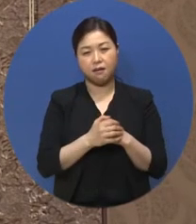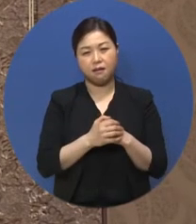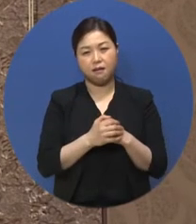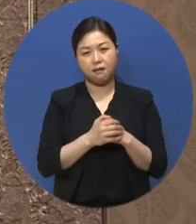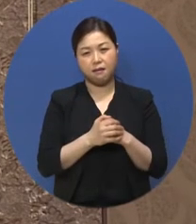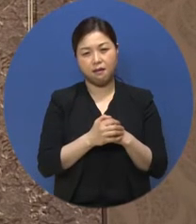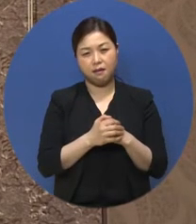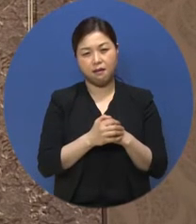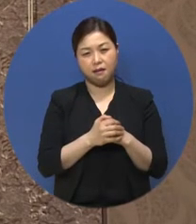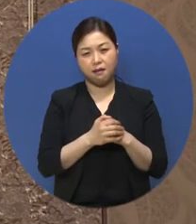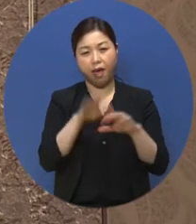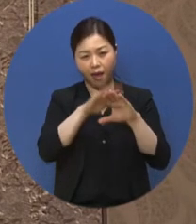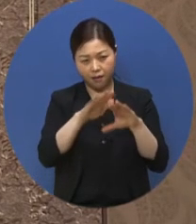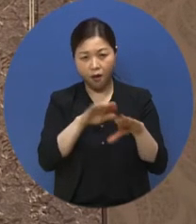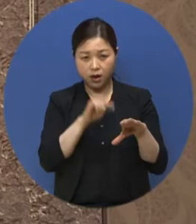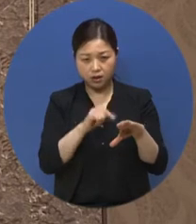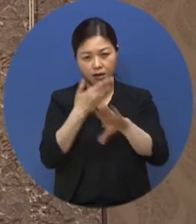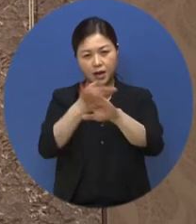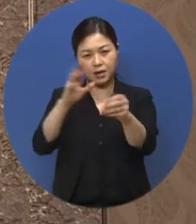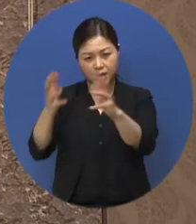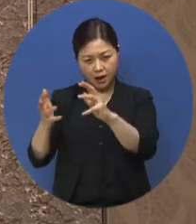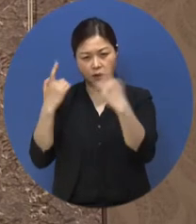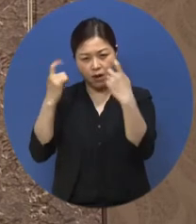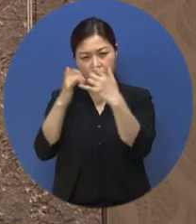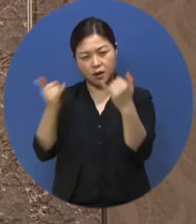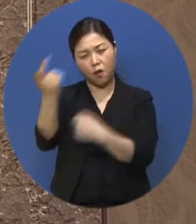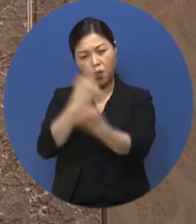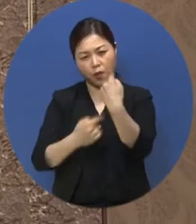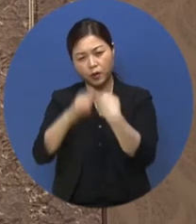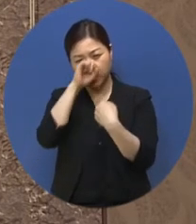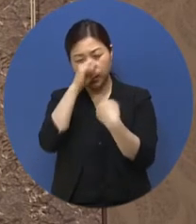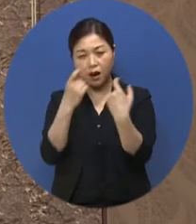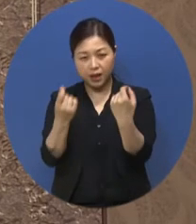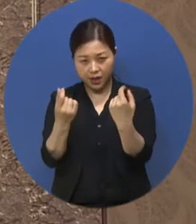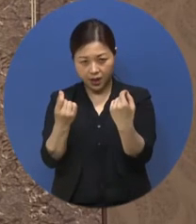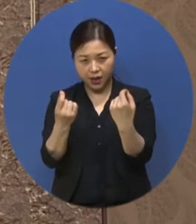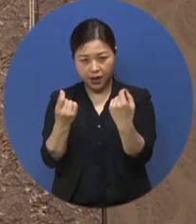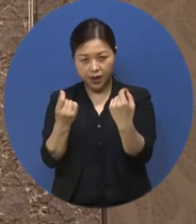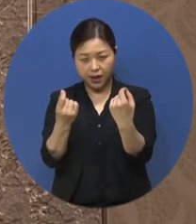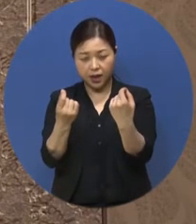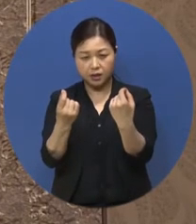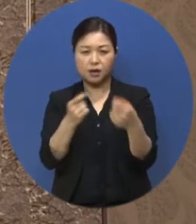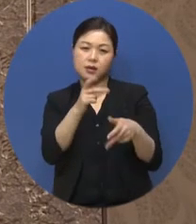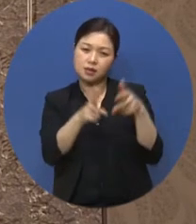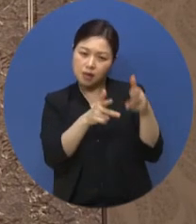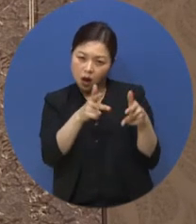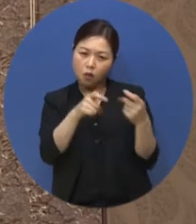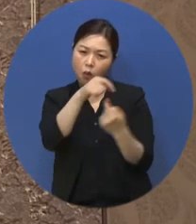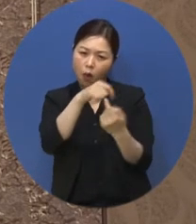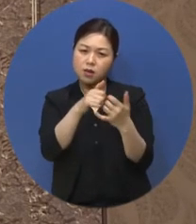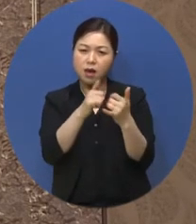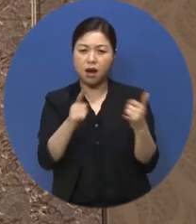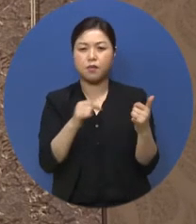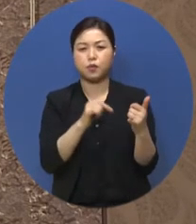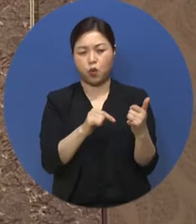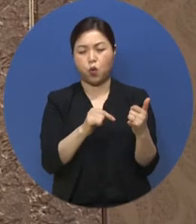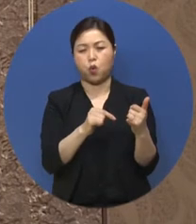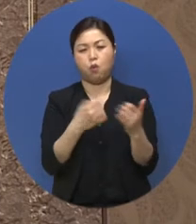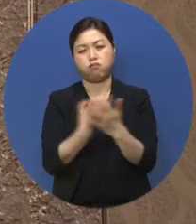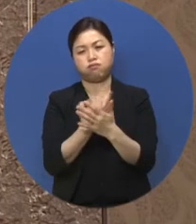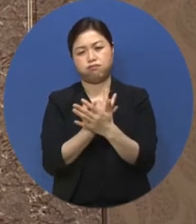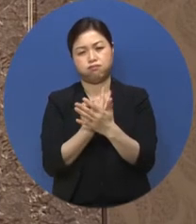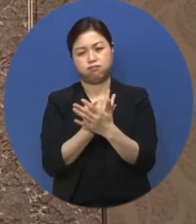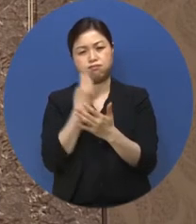네. 외국 관광객이 좀 많이 좀 왔으면 그래야지 우리 사업하시는 분들도 네. 좀